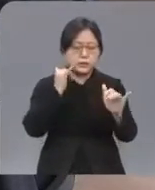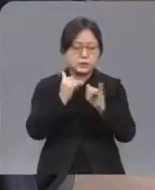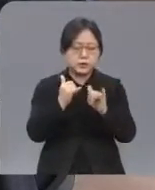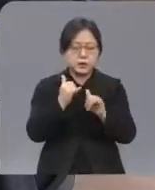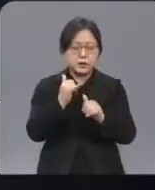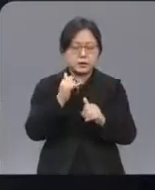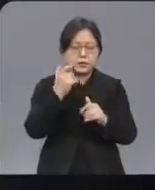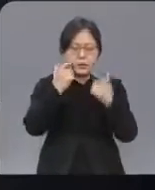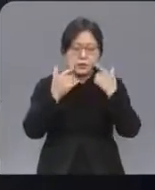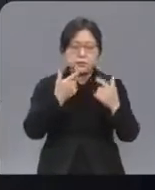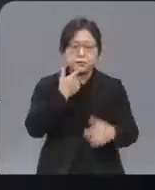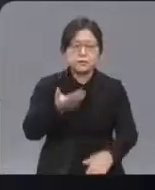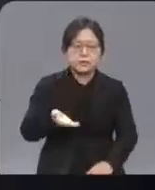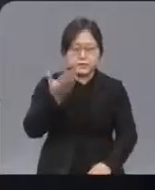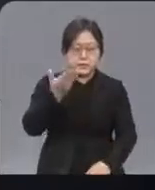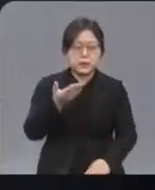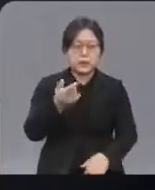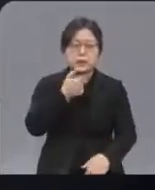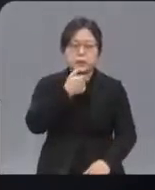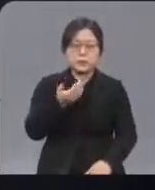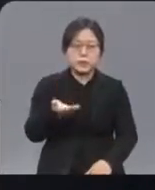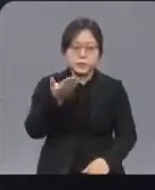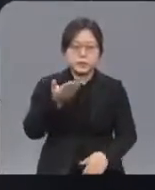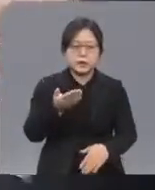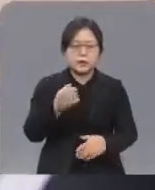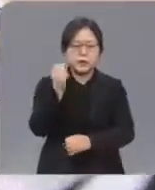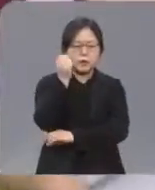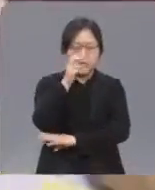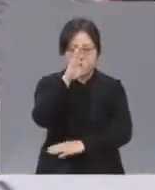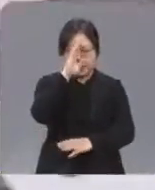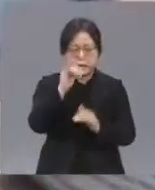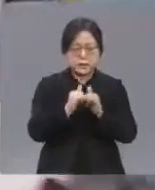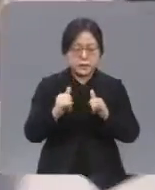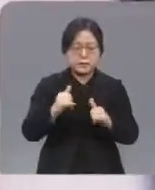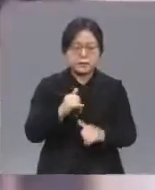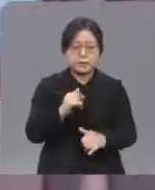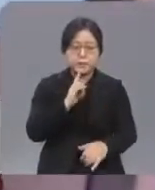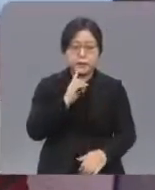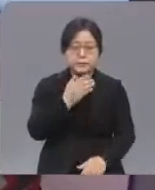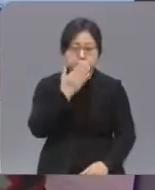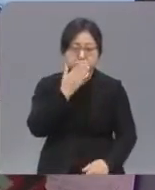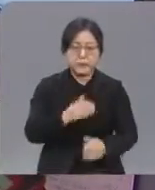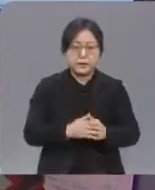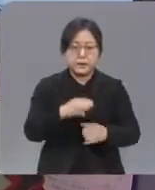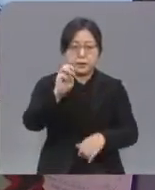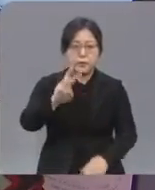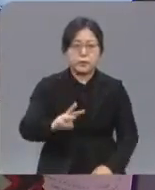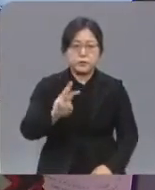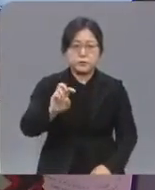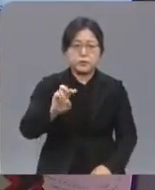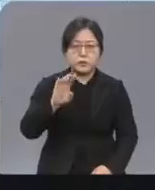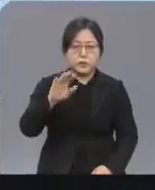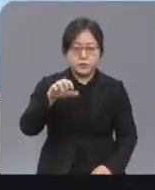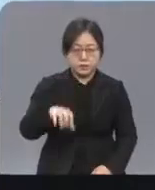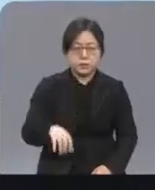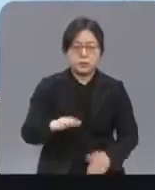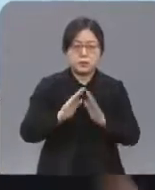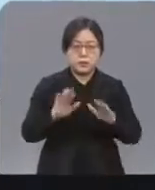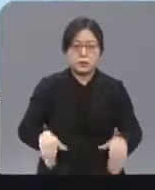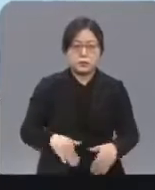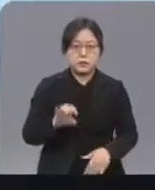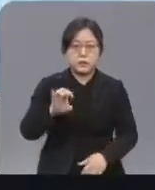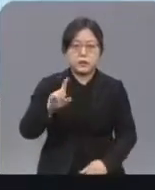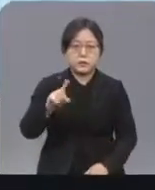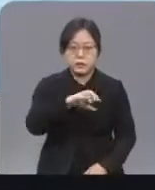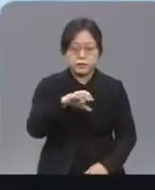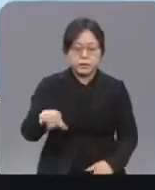건 60세 이상이거나 50세 이상 기저 질환자만 해당합니다. 광주는 24곳. 전남은